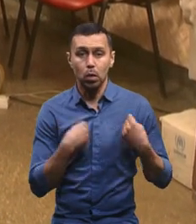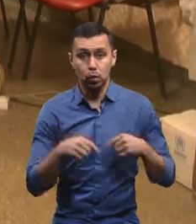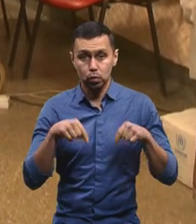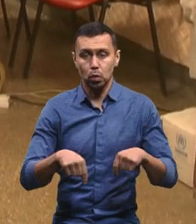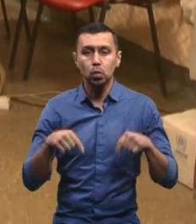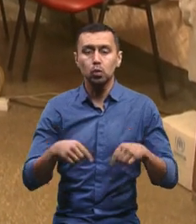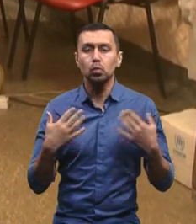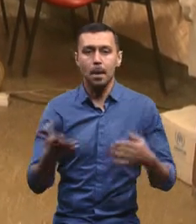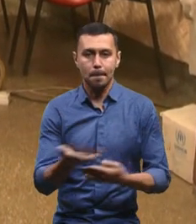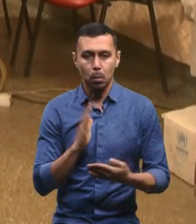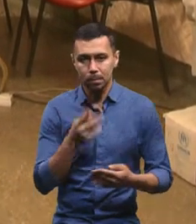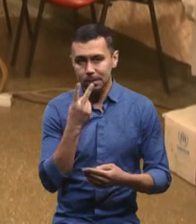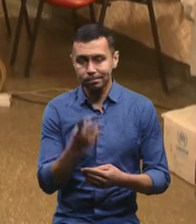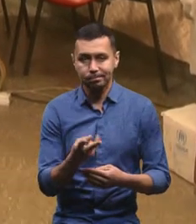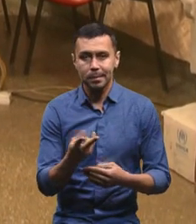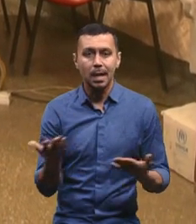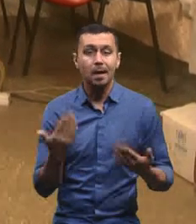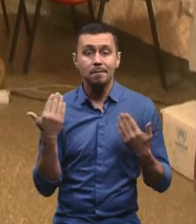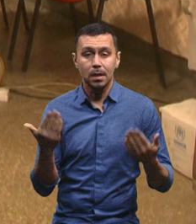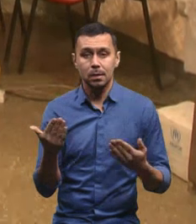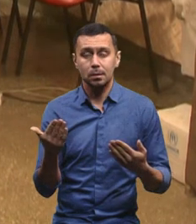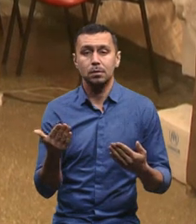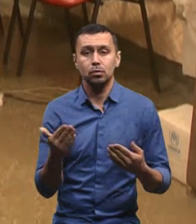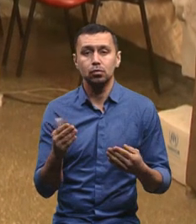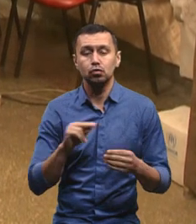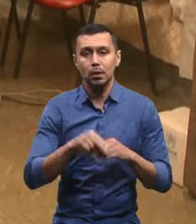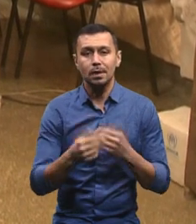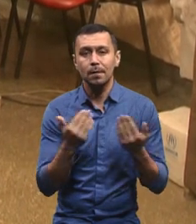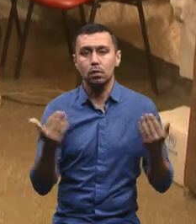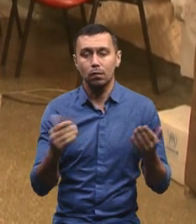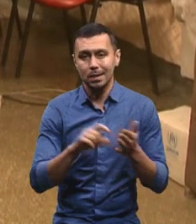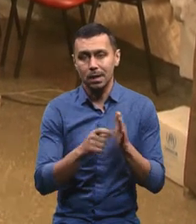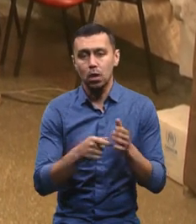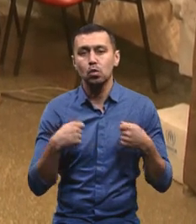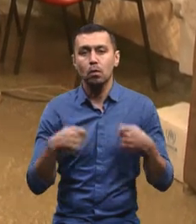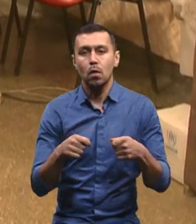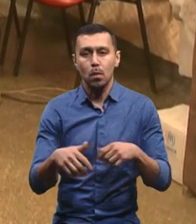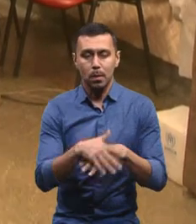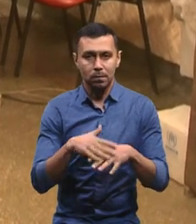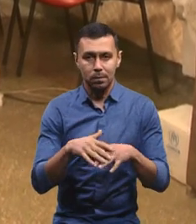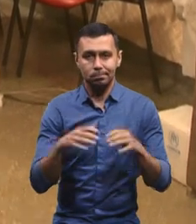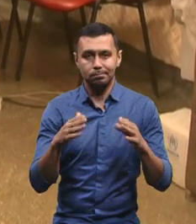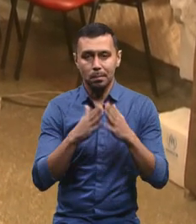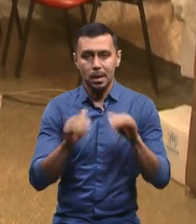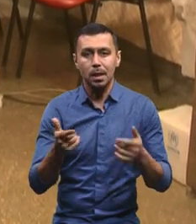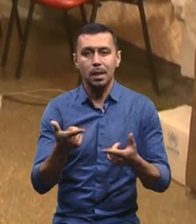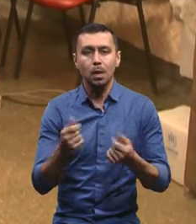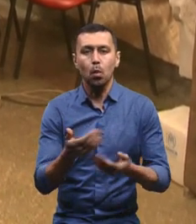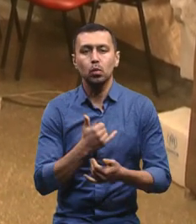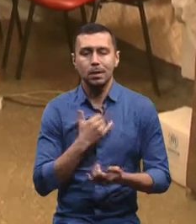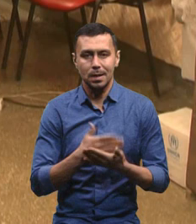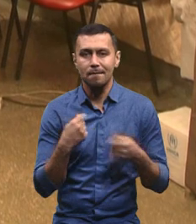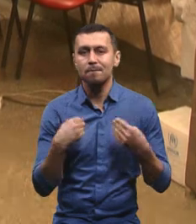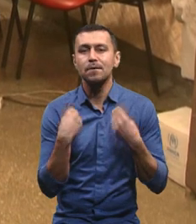тут вже ми будемо дивитись які він і через виставкову залу торгово-промислова палати де в нас є видача одягу для